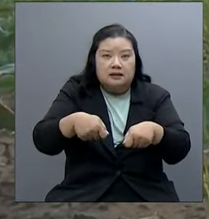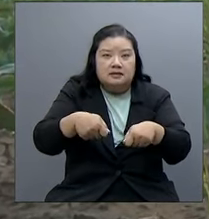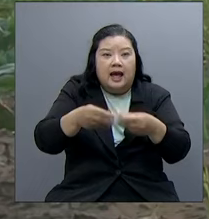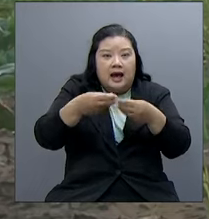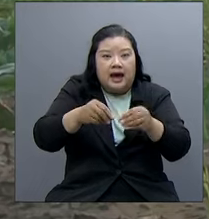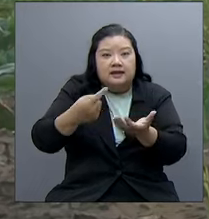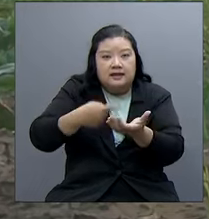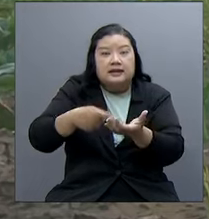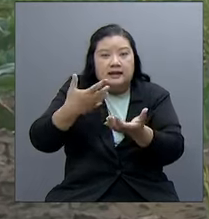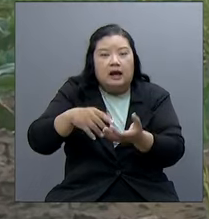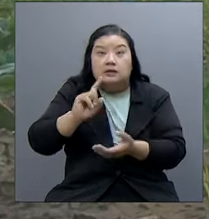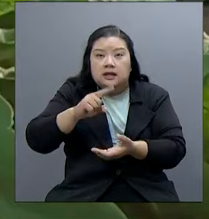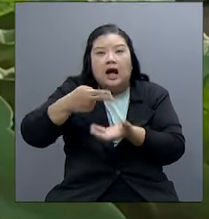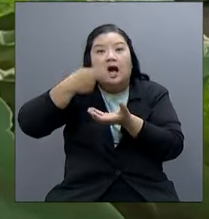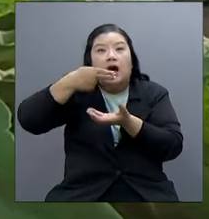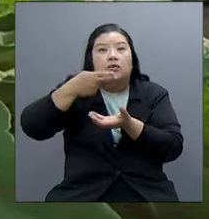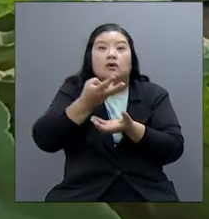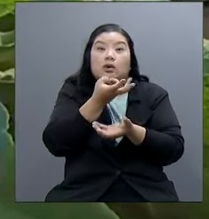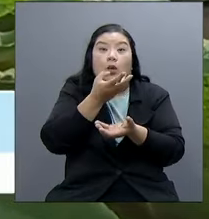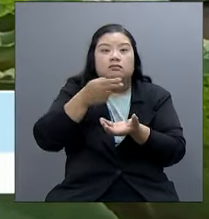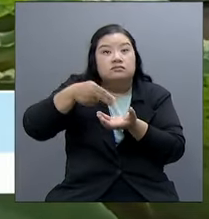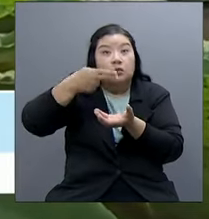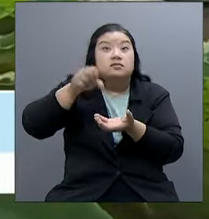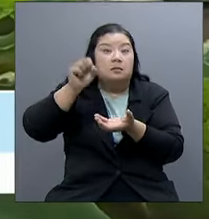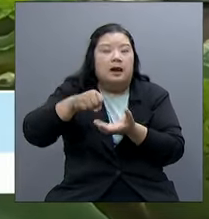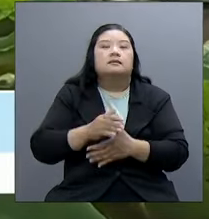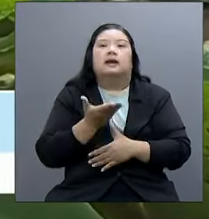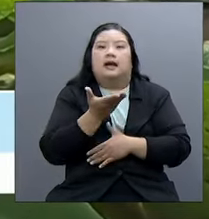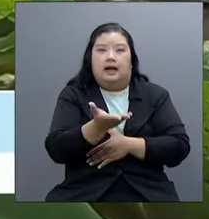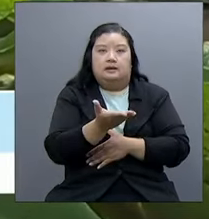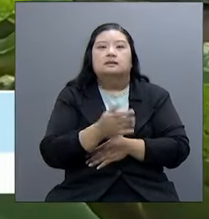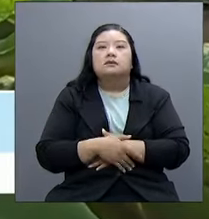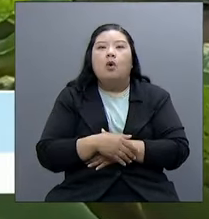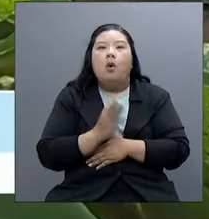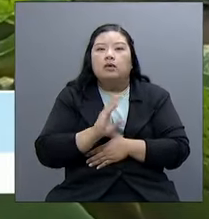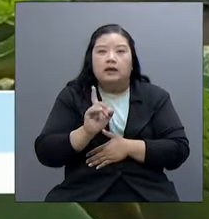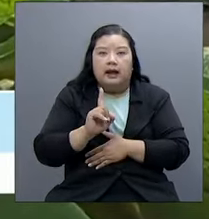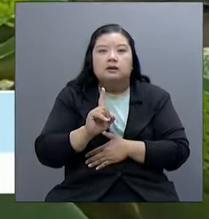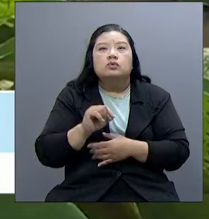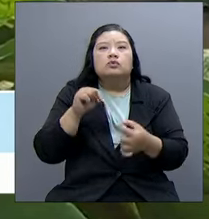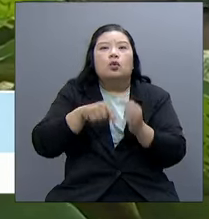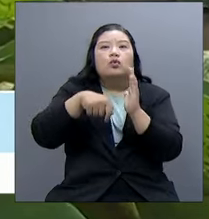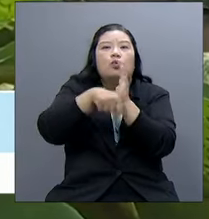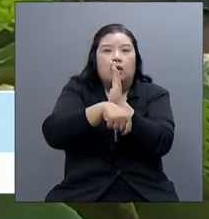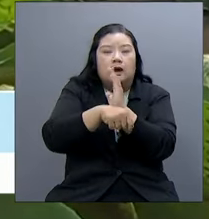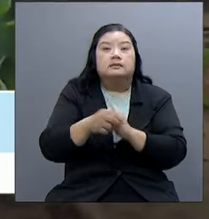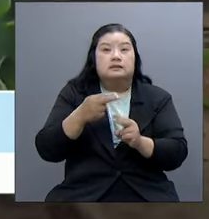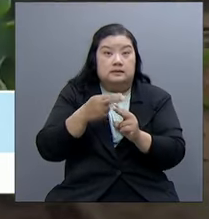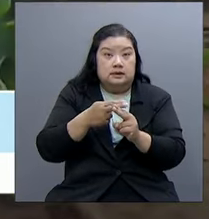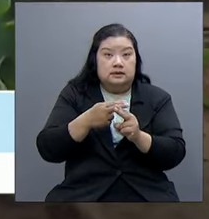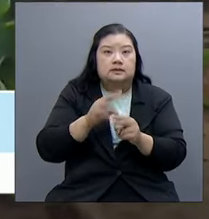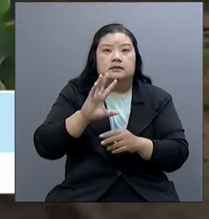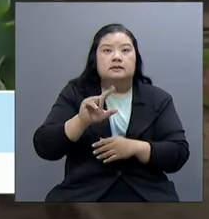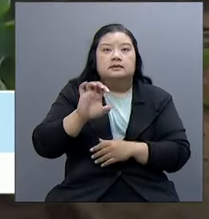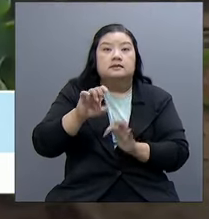นี่คือผลผลิหัใช้เท้าที่ถูปกขมาใชวงหนาฝนโยฝมอเกษตากรคาว จัหดนหครราศacterซึ่คุชื่น the john